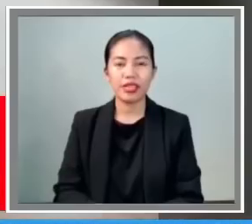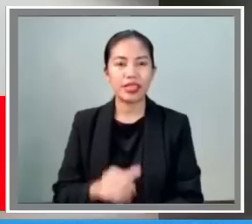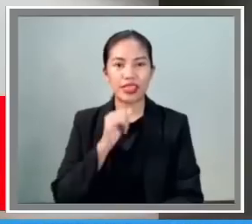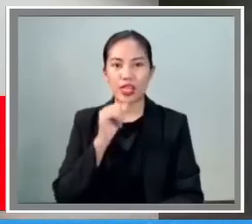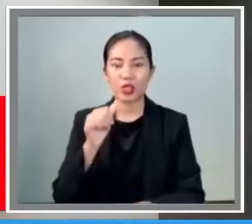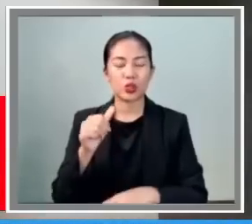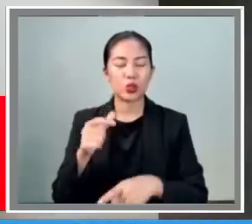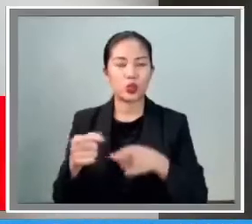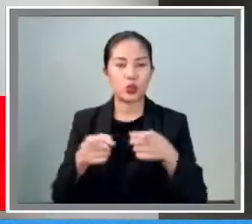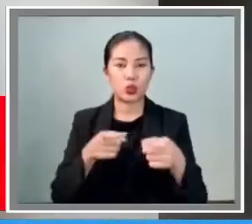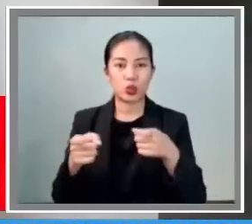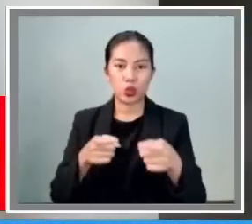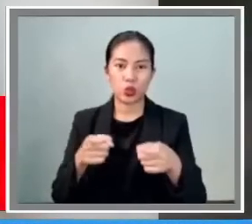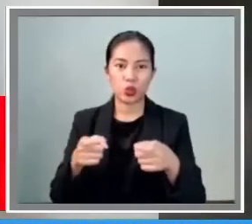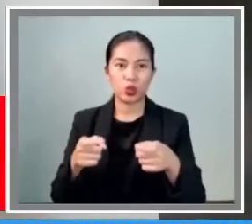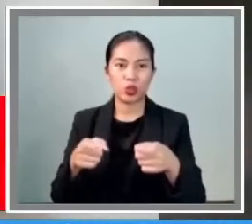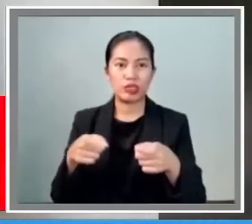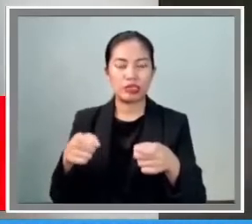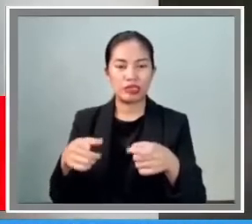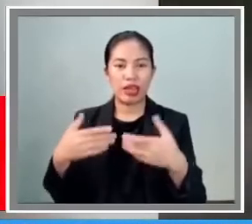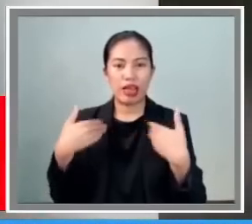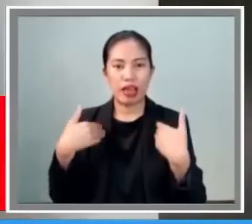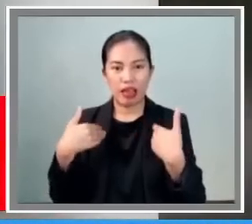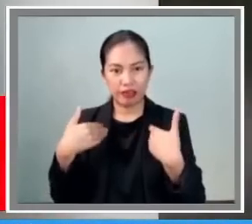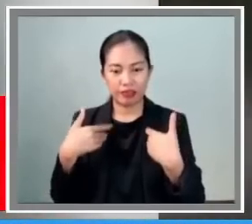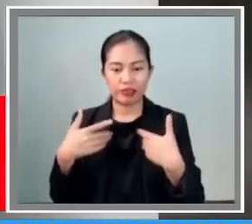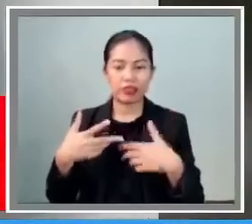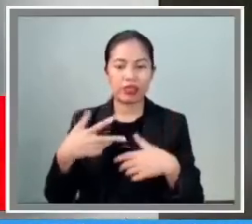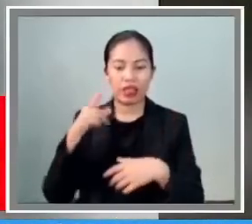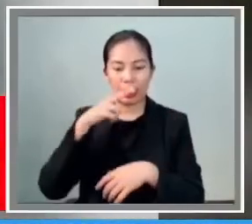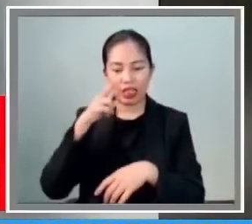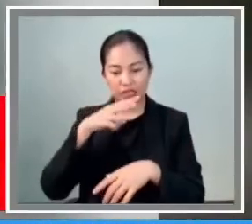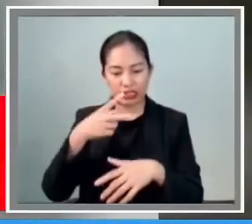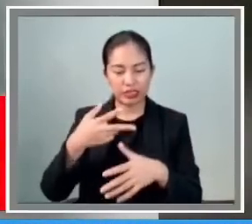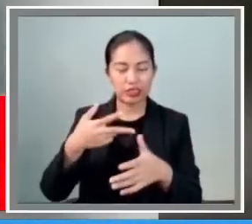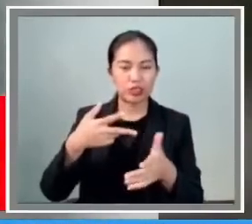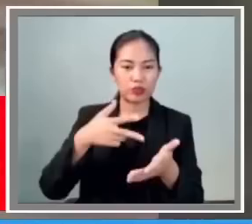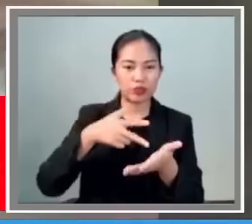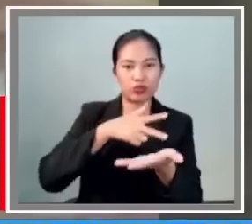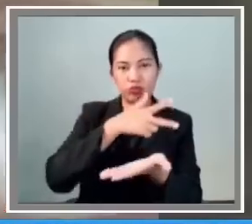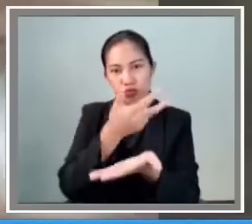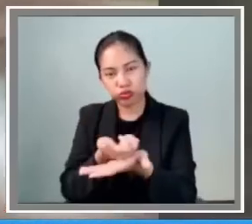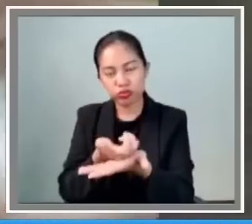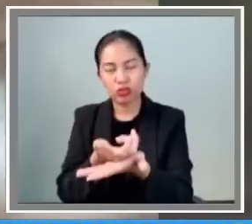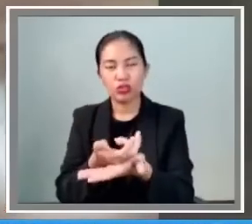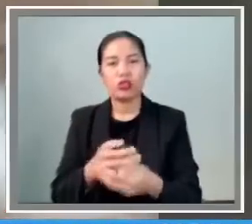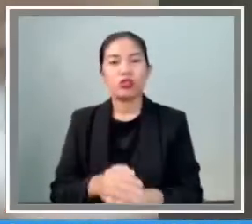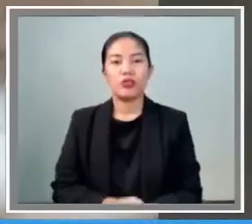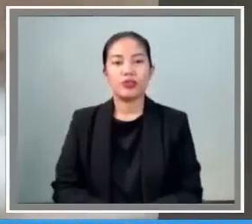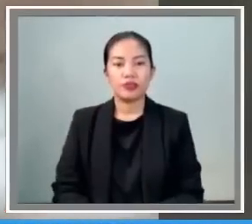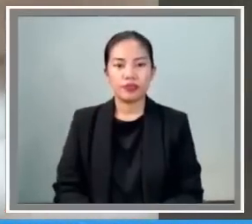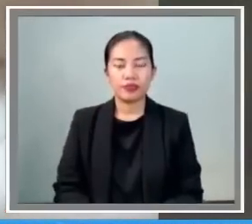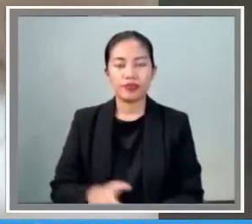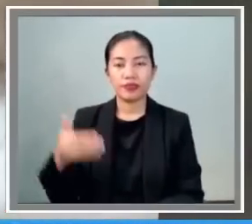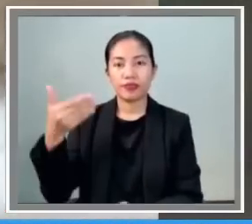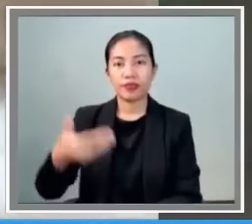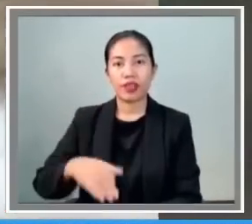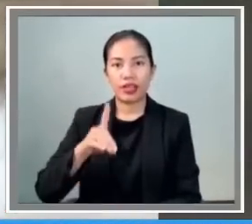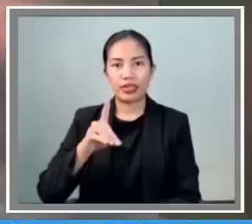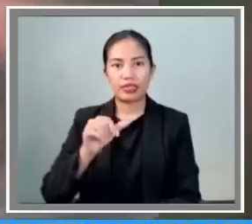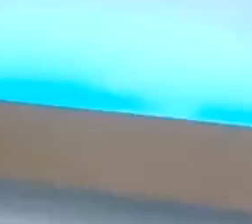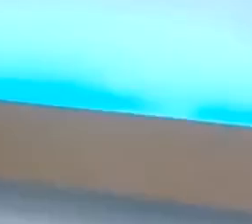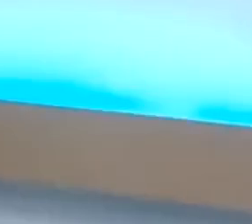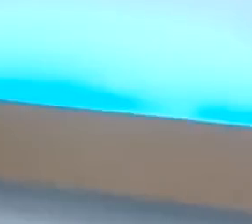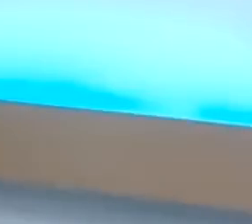gulong sa gilid ng kongkretong kalsada kaya ito tumagilid Darlene Kai nagbabalita para sa GMA integrated